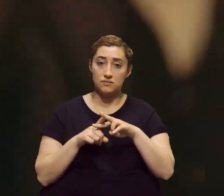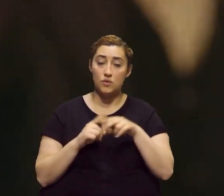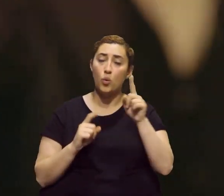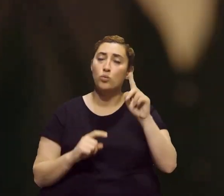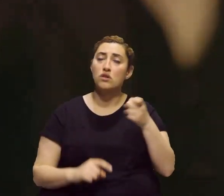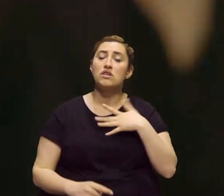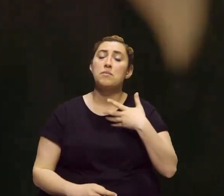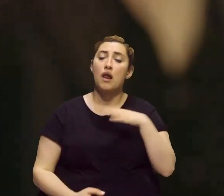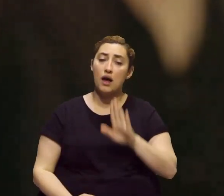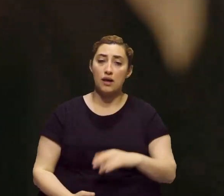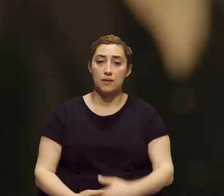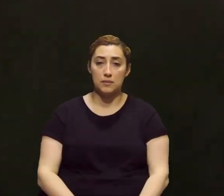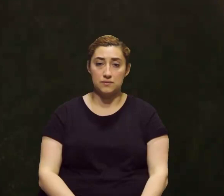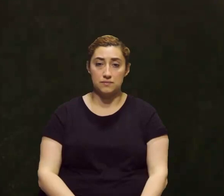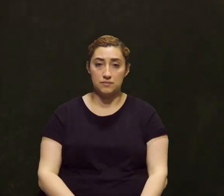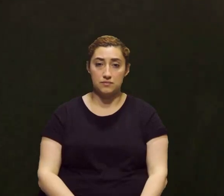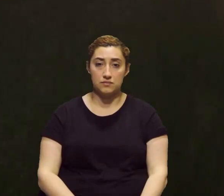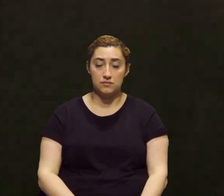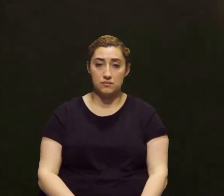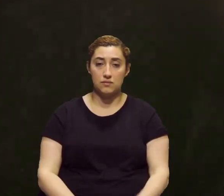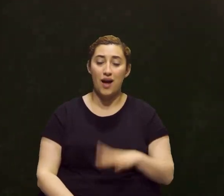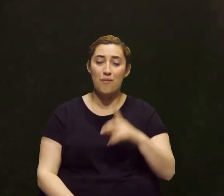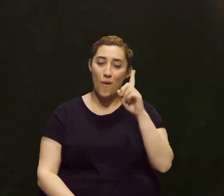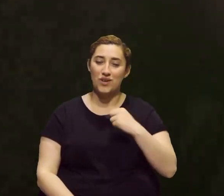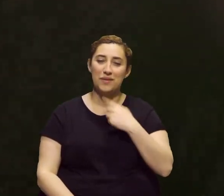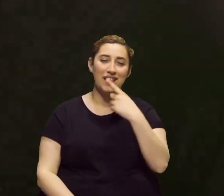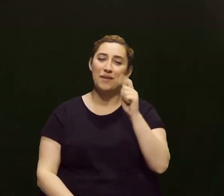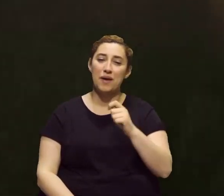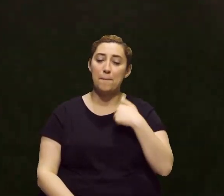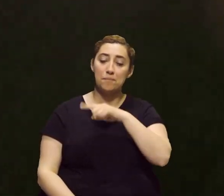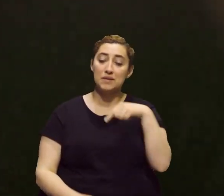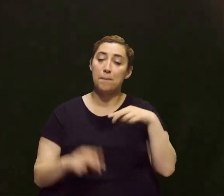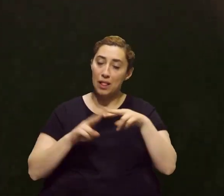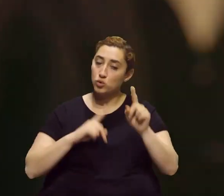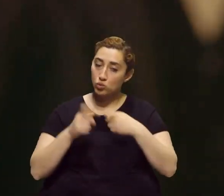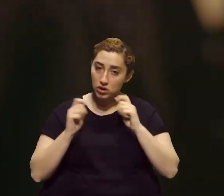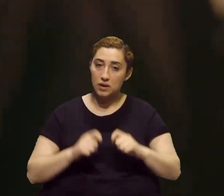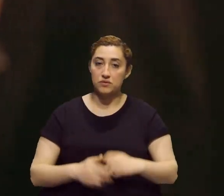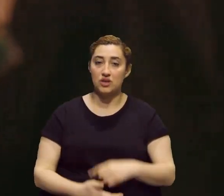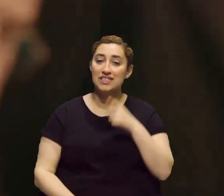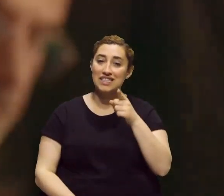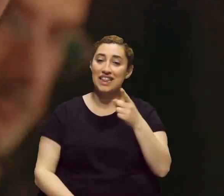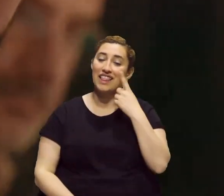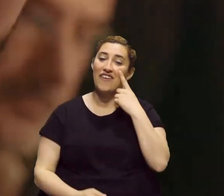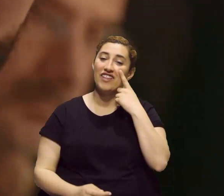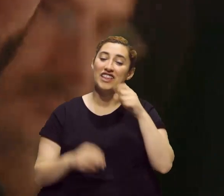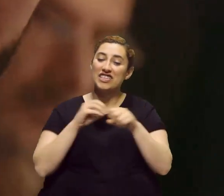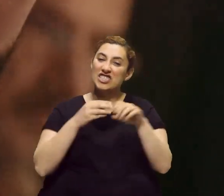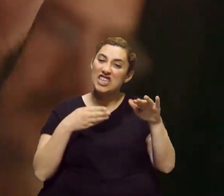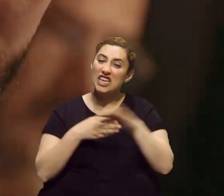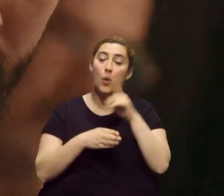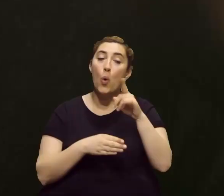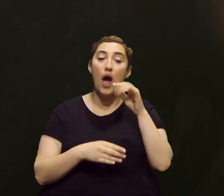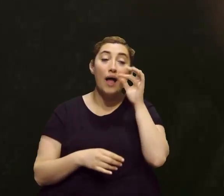Onu bulacağız, merak etme. Ama önce dediğim ya, biz Miloş'u bulacağız. Sen de devletin içine sızmış o